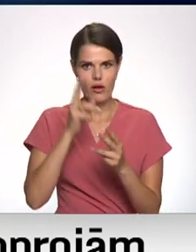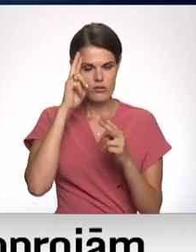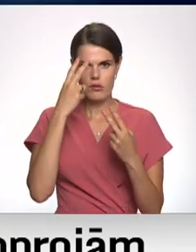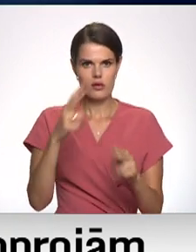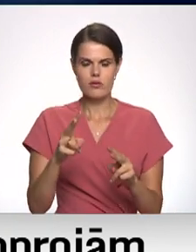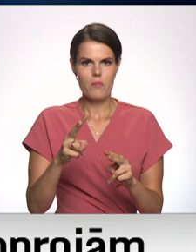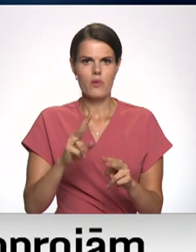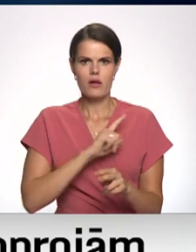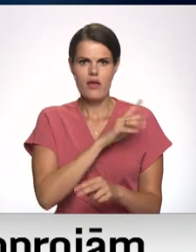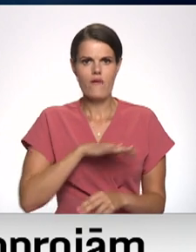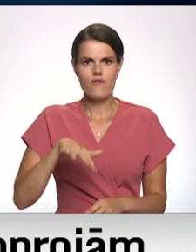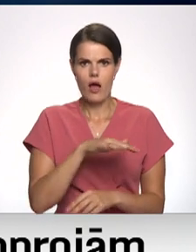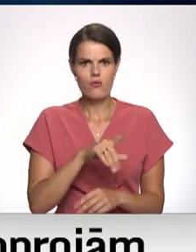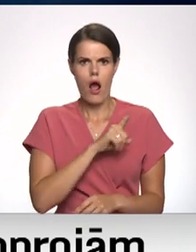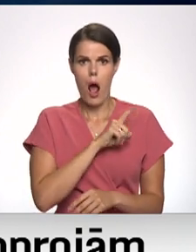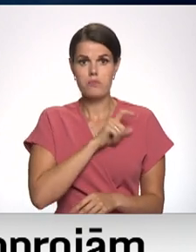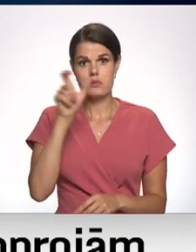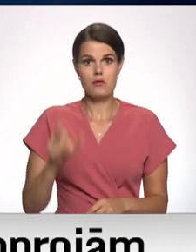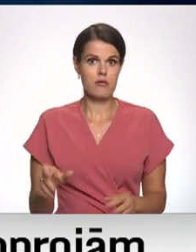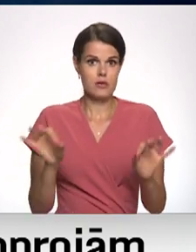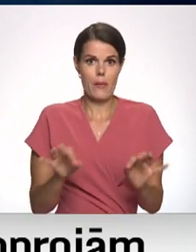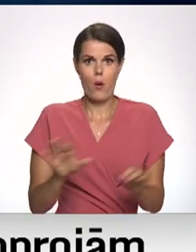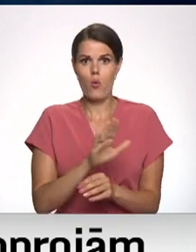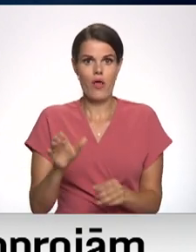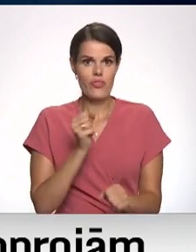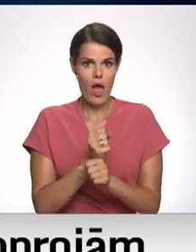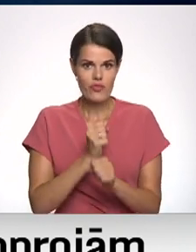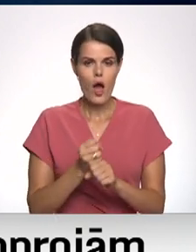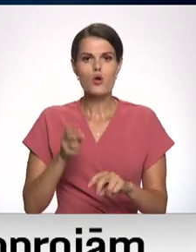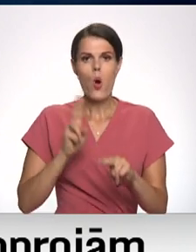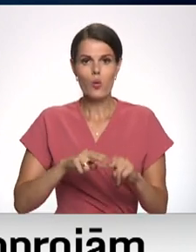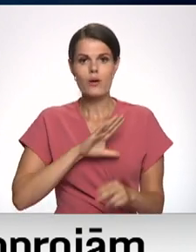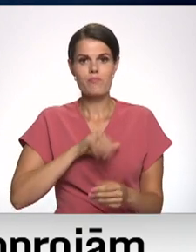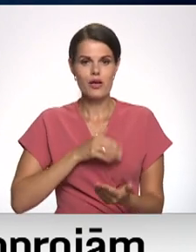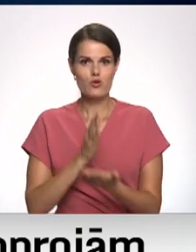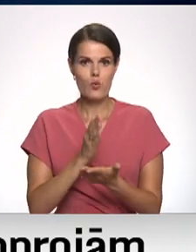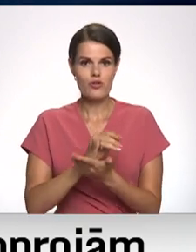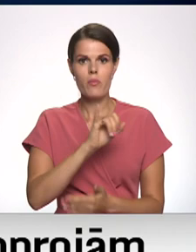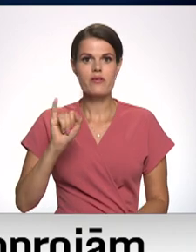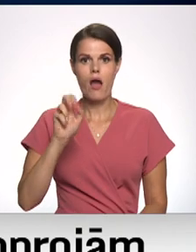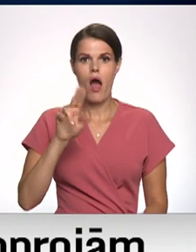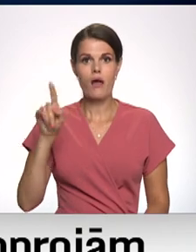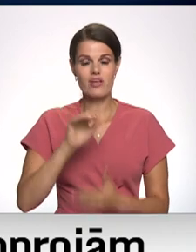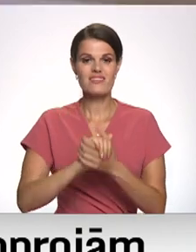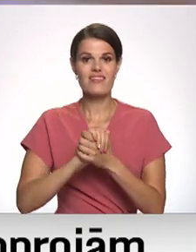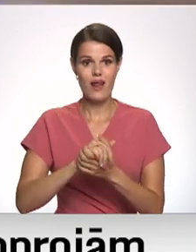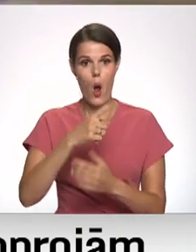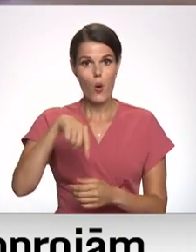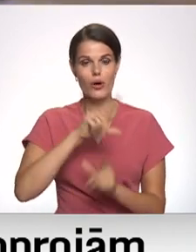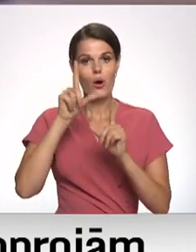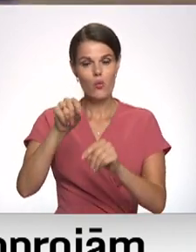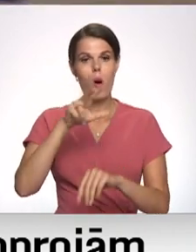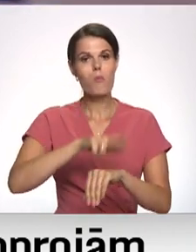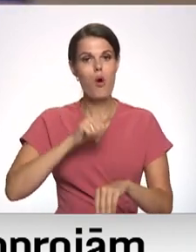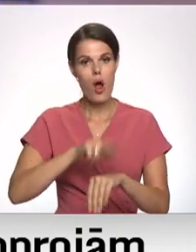cietušajai pusē radīja ne tikai apsardzes neiesaistīšanās, bet arī tas, ka pēc notikušā Jāņa draugi devās Liepājā uz policiju, lai